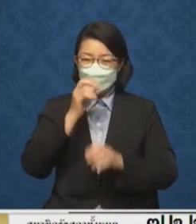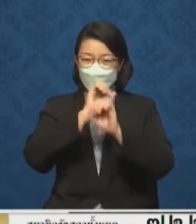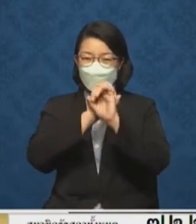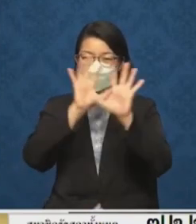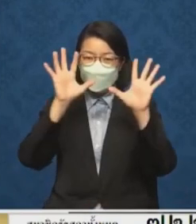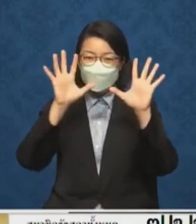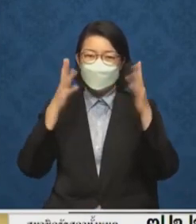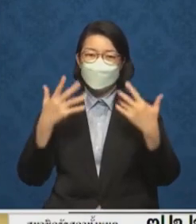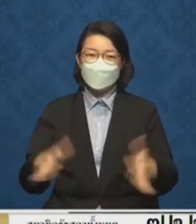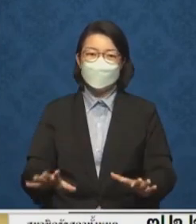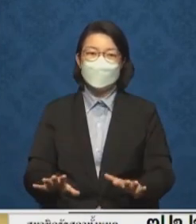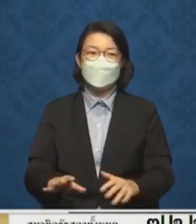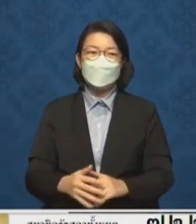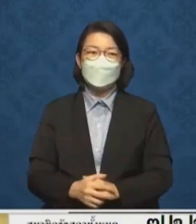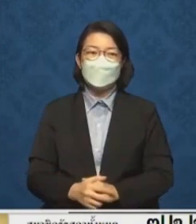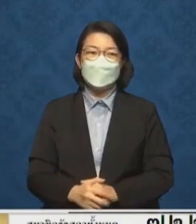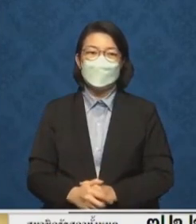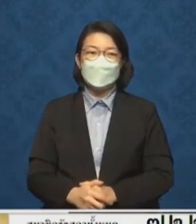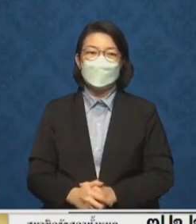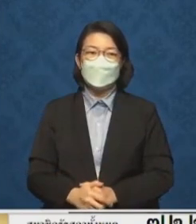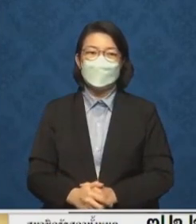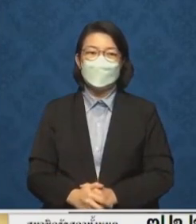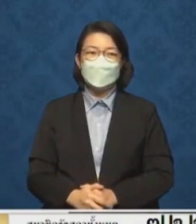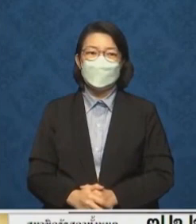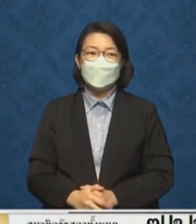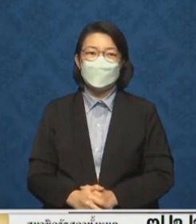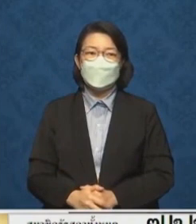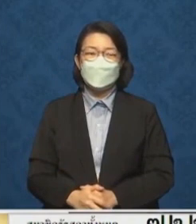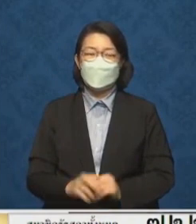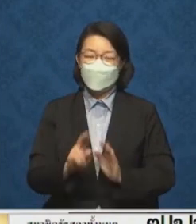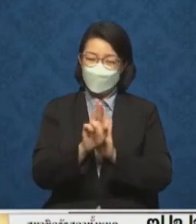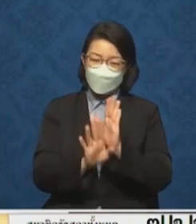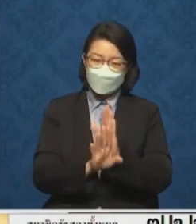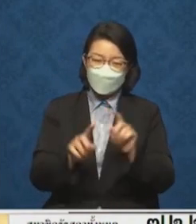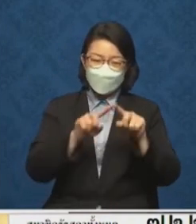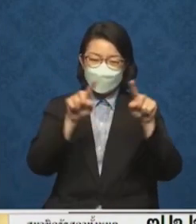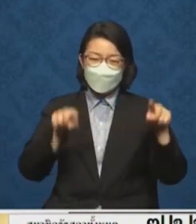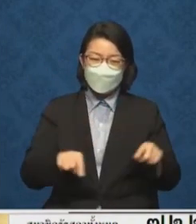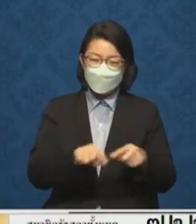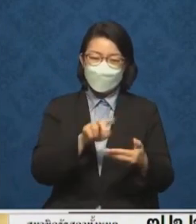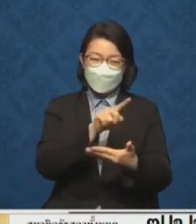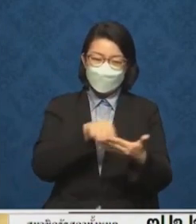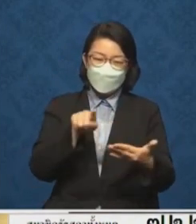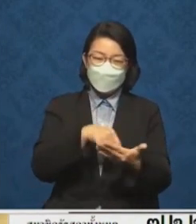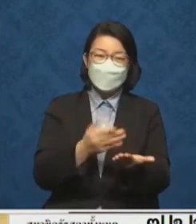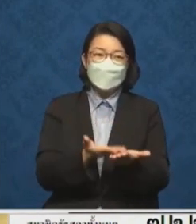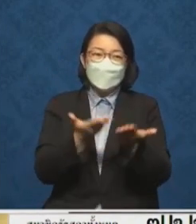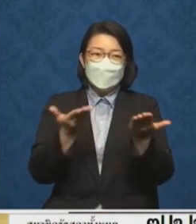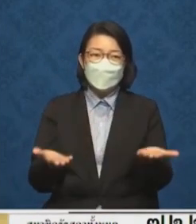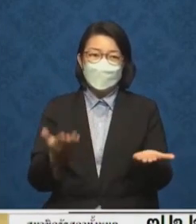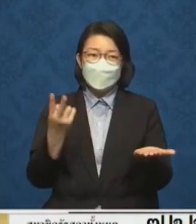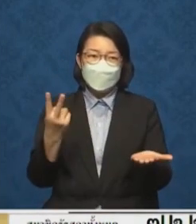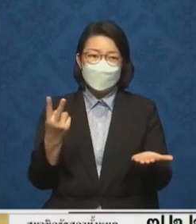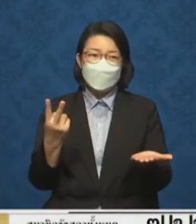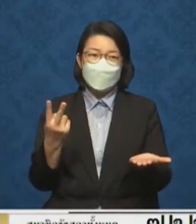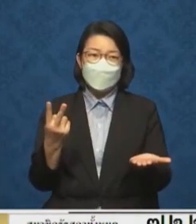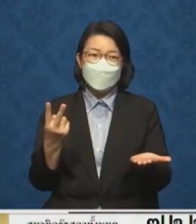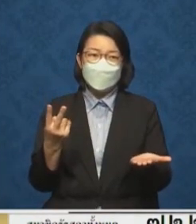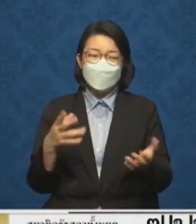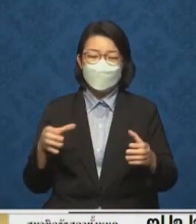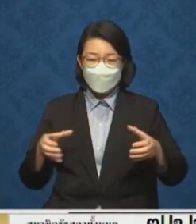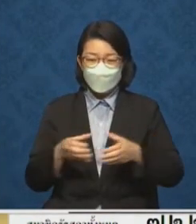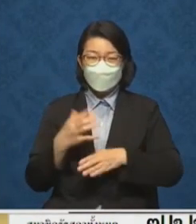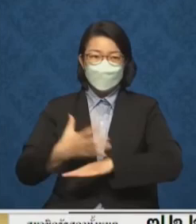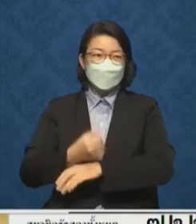าระบบเลือกตั้งในระบบการใช้บัตรเลือกตั้ง2ใบซึ่งกระผมและพรรคประชาธิปัต